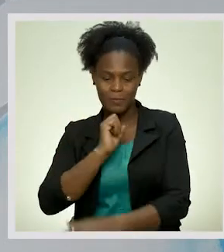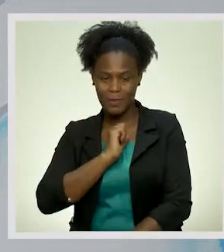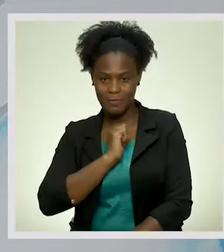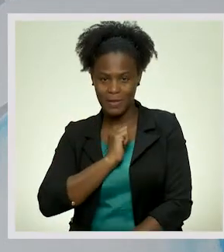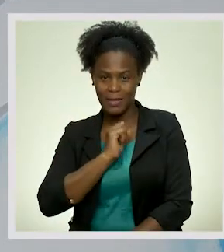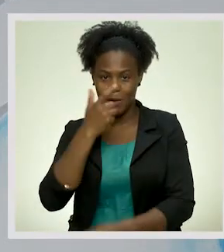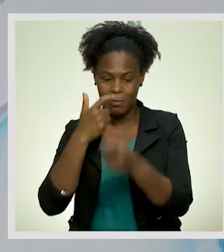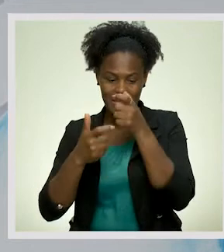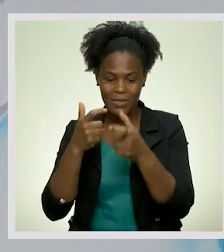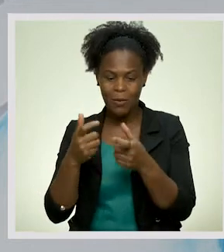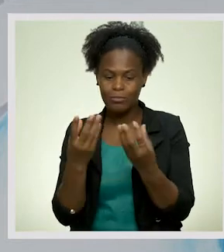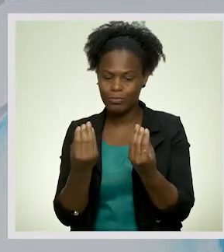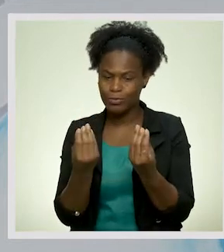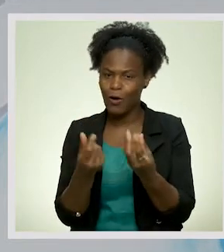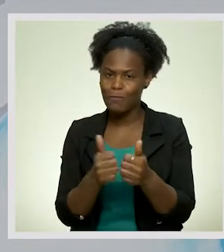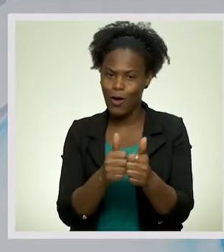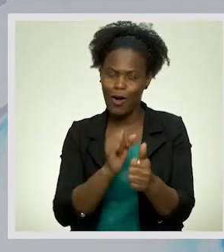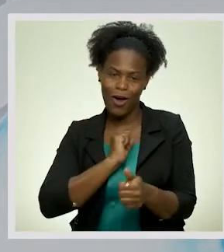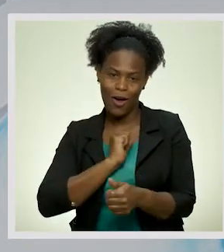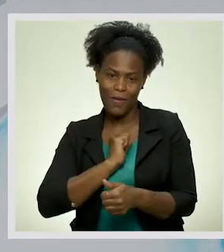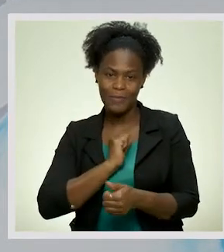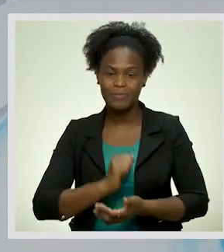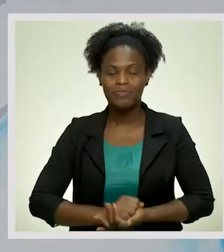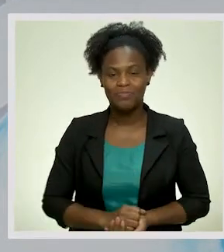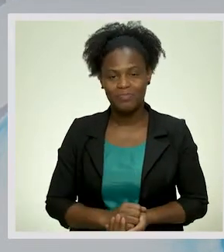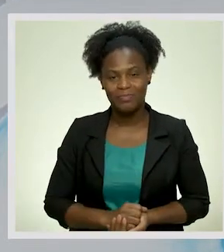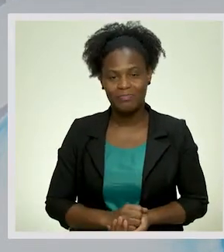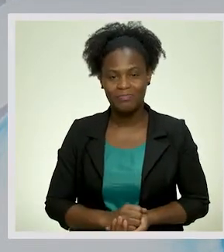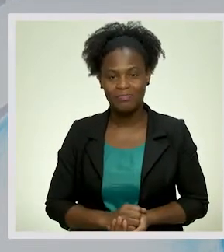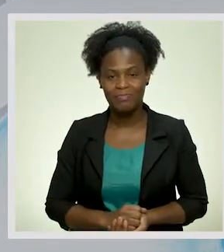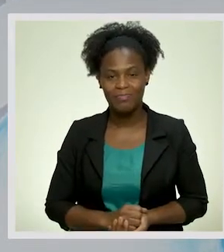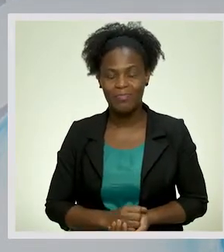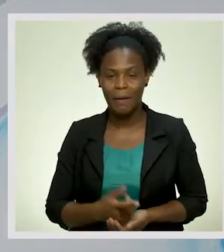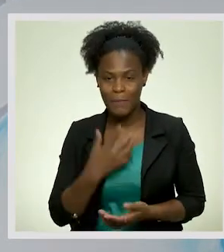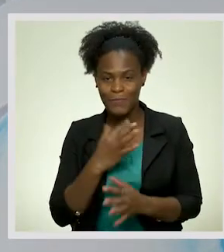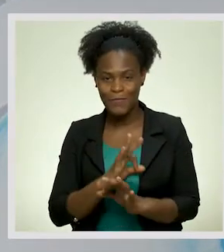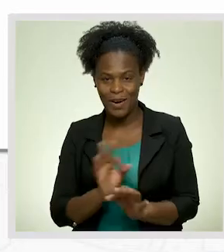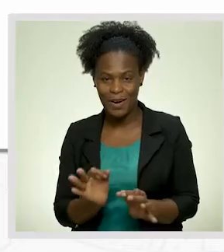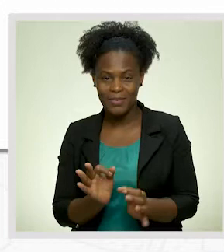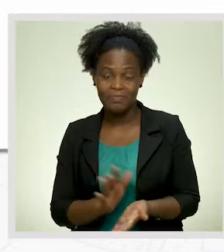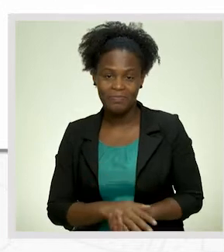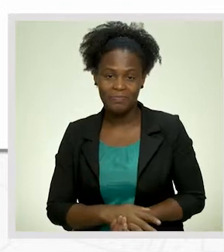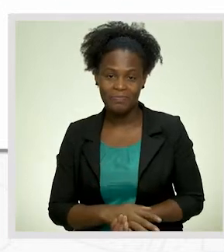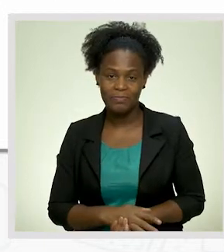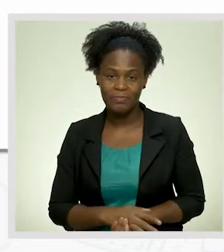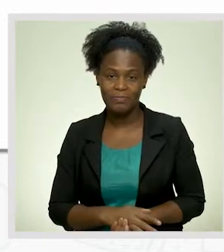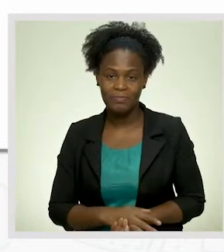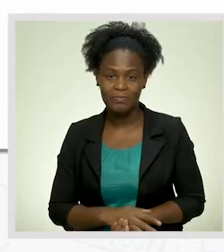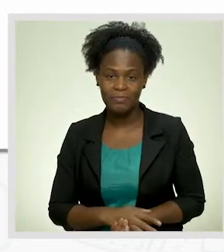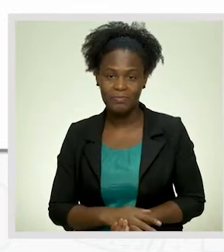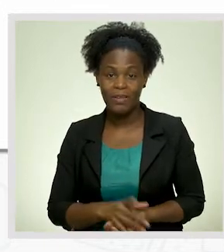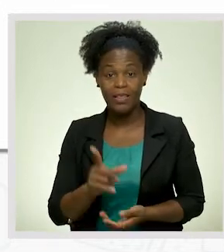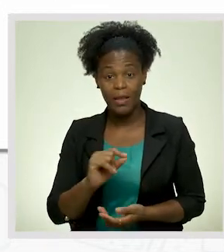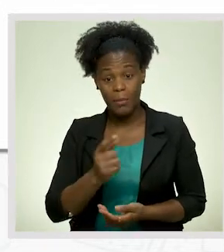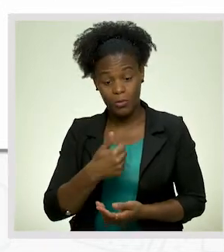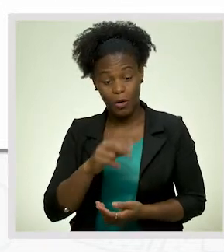ami, quelqu'un qui est très proche de moi. Parfait. Et aussi, on a